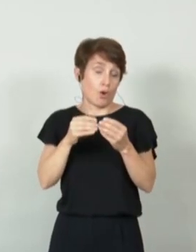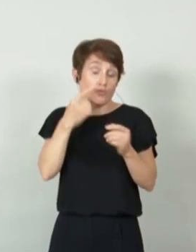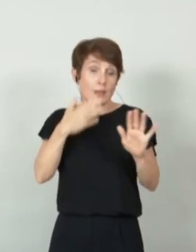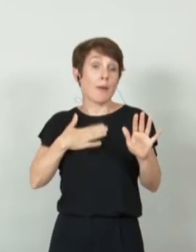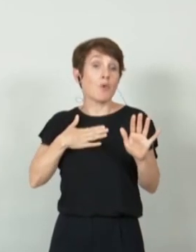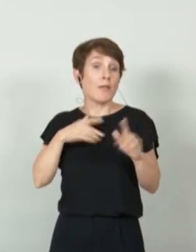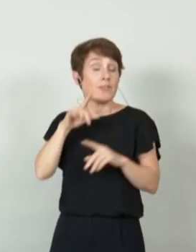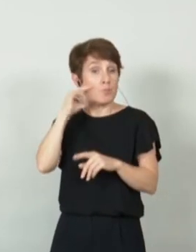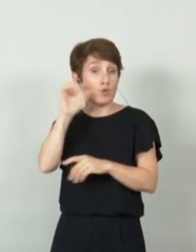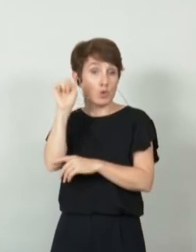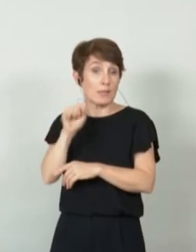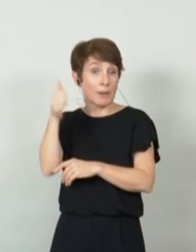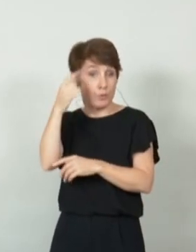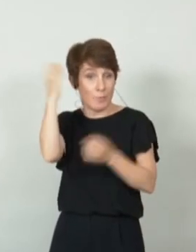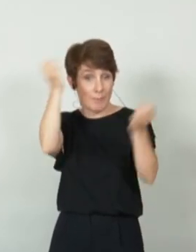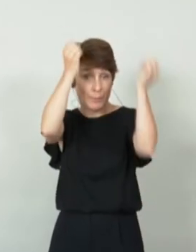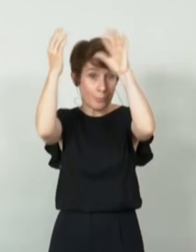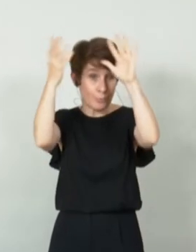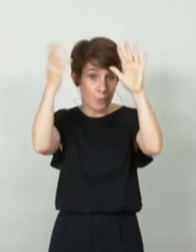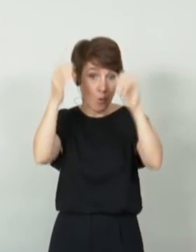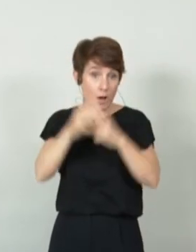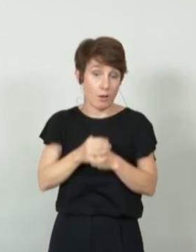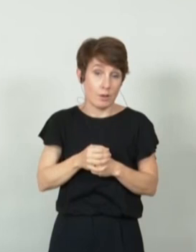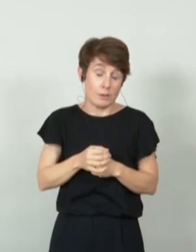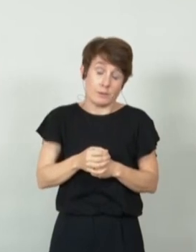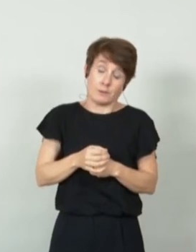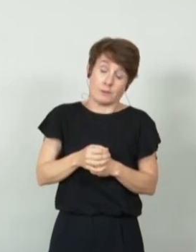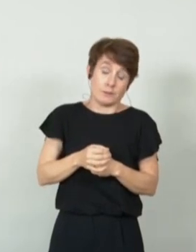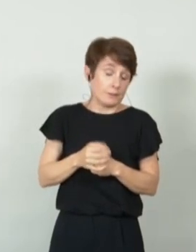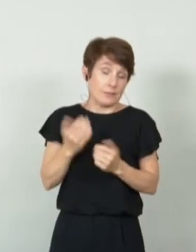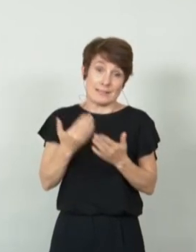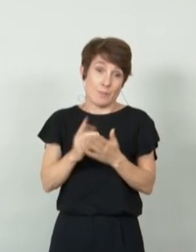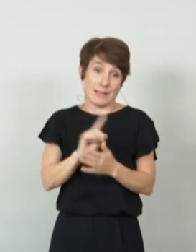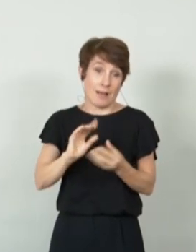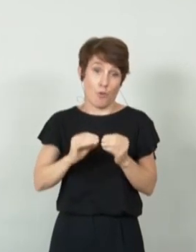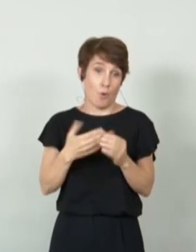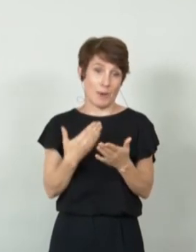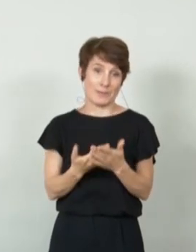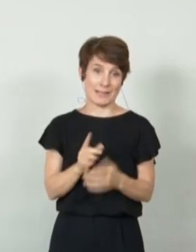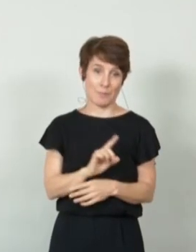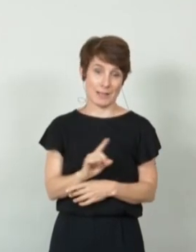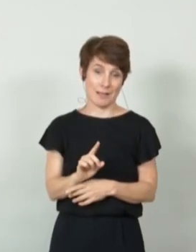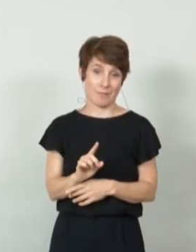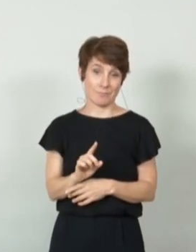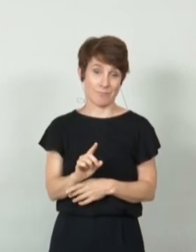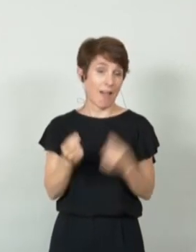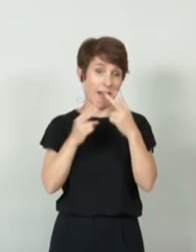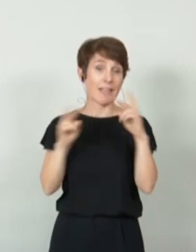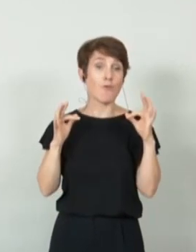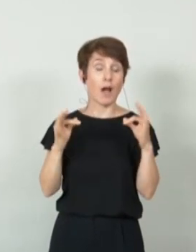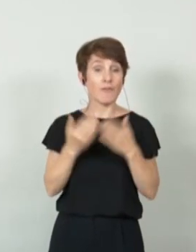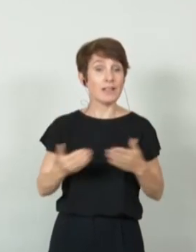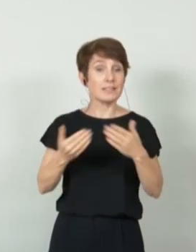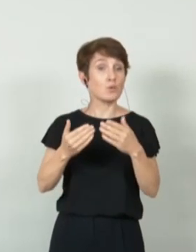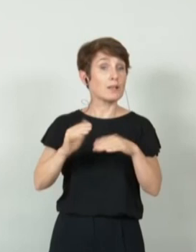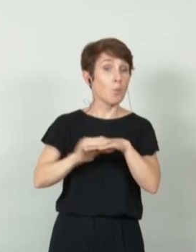m'en voudra pas trop en disant que ce n'était pas ce qu'il y a qui de ce cas qu'il s'agissait que c'était plus simple et indépendant du contexte politique et